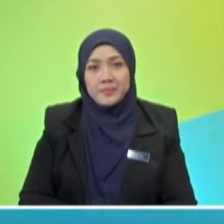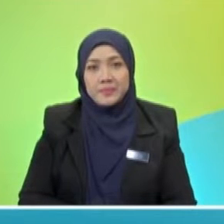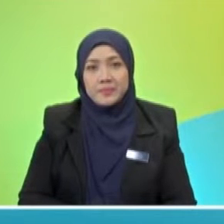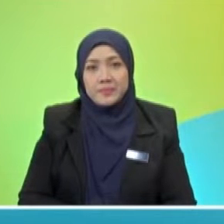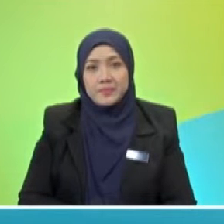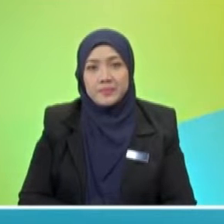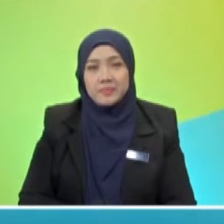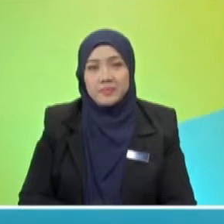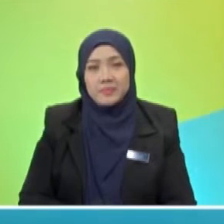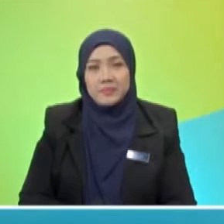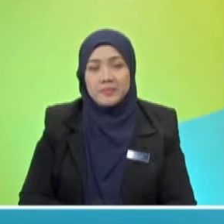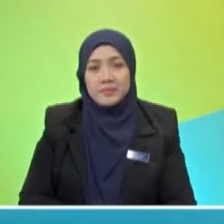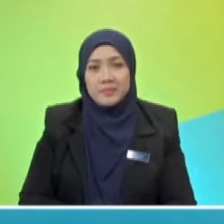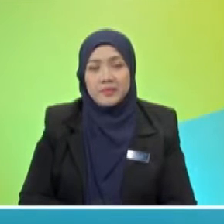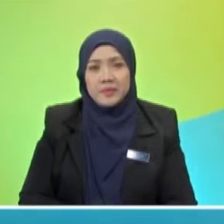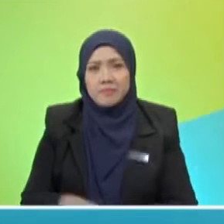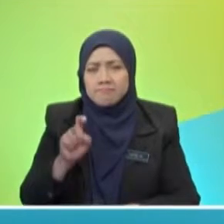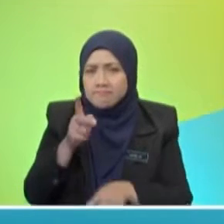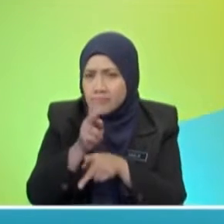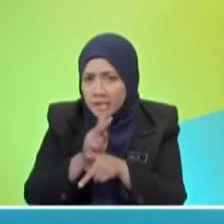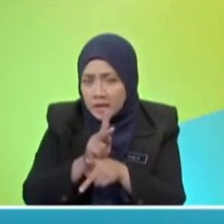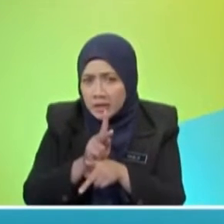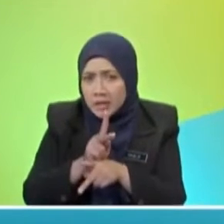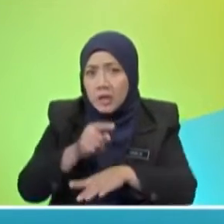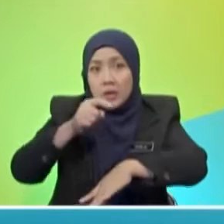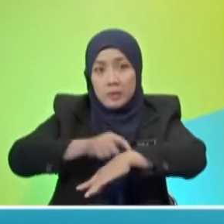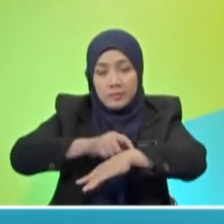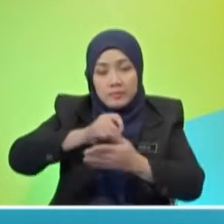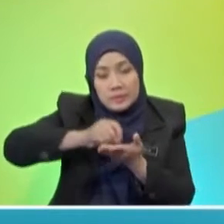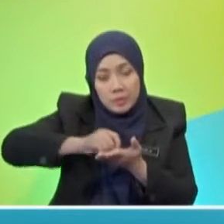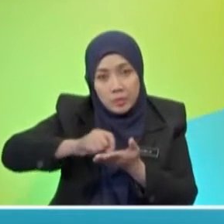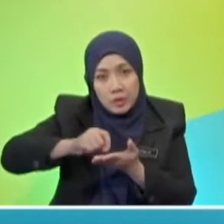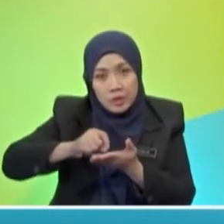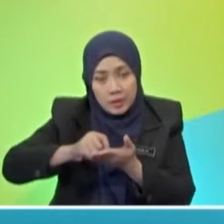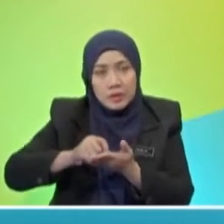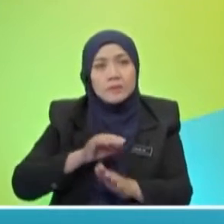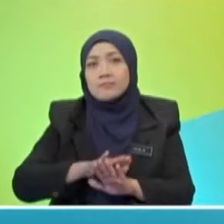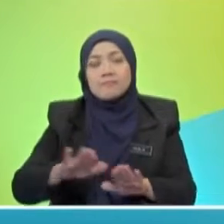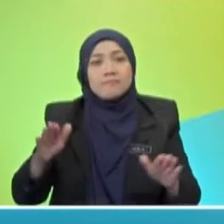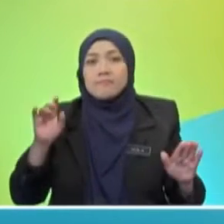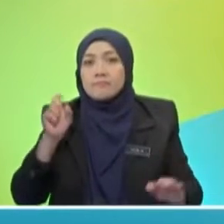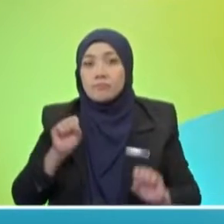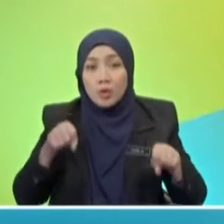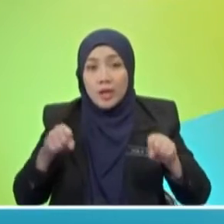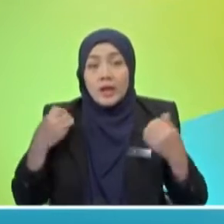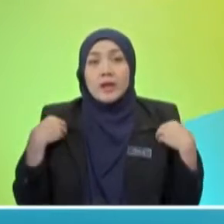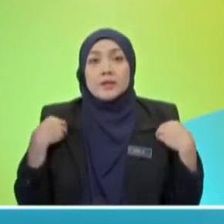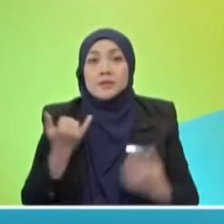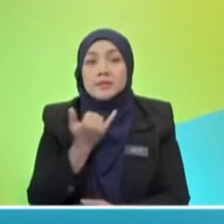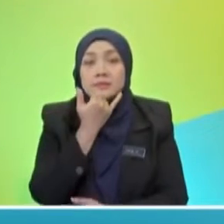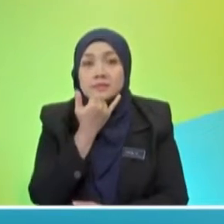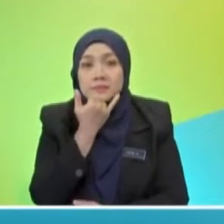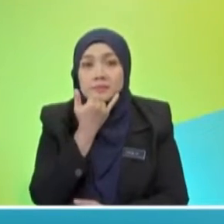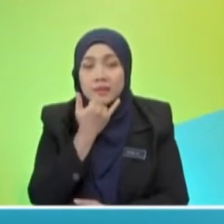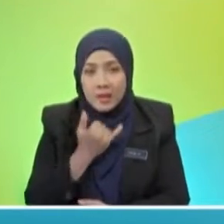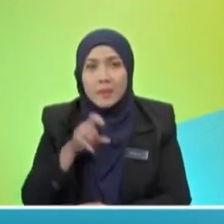Usyuk. Hati-hati. Semasa menjawab, semasa menulis. Jangan ada kesilapan. Betul. Tadi Cikgu Rani dah pesan, jangan lupa